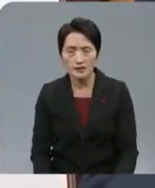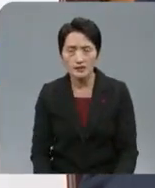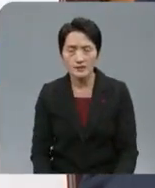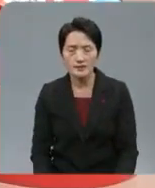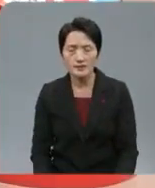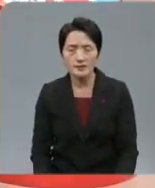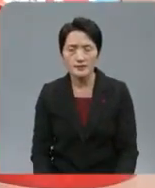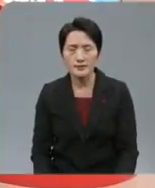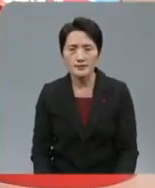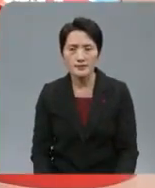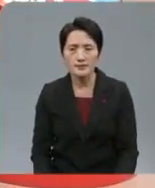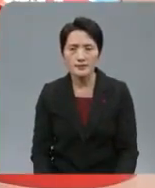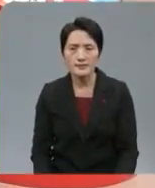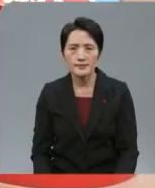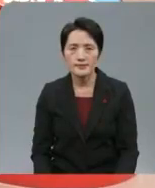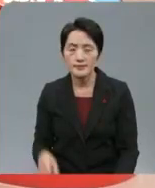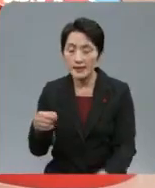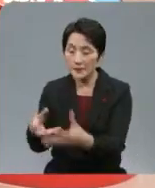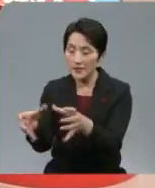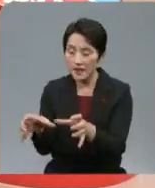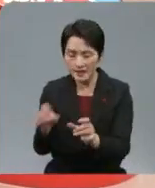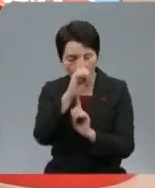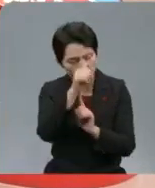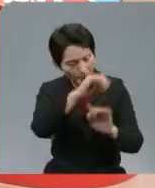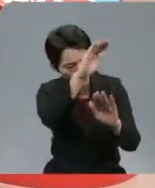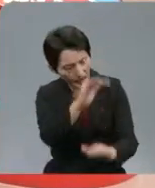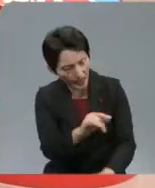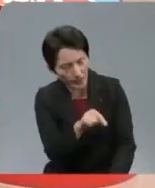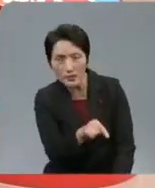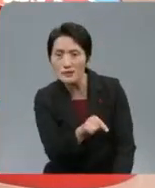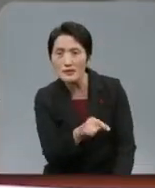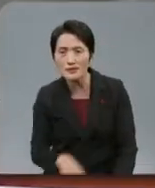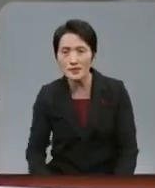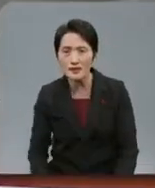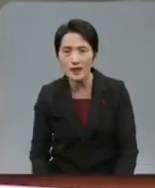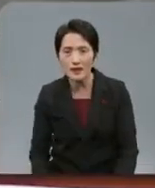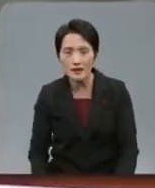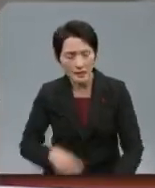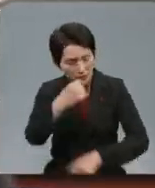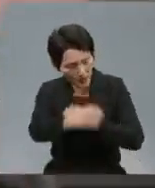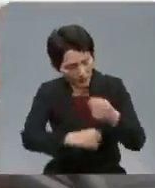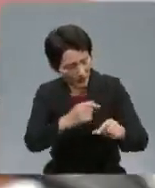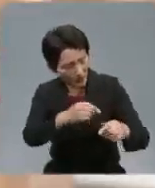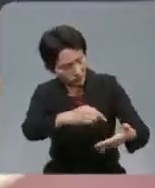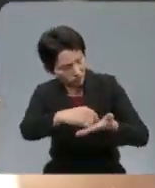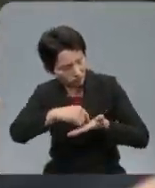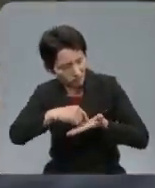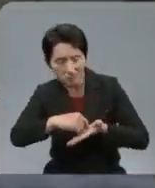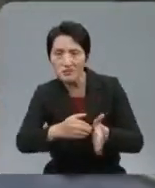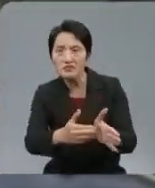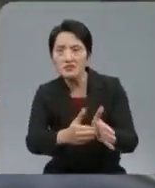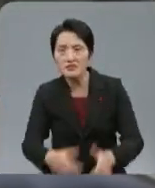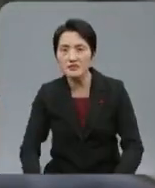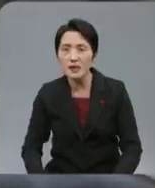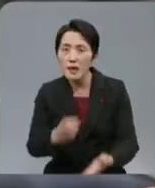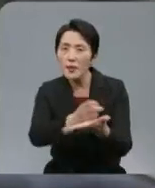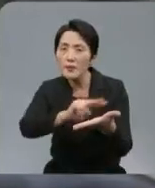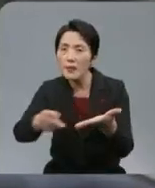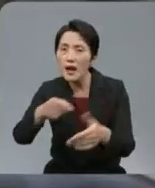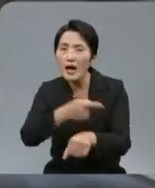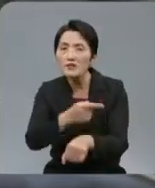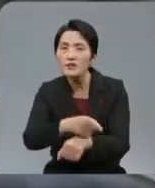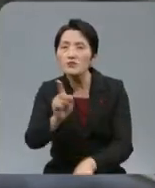volks-pressekonferenz sei voll von einseitigen Behauptungen gewesen sagte er die Forderung nach der Verfassungsänderung